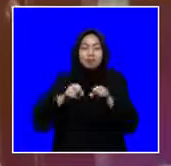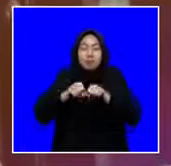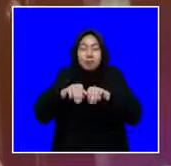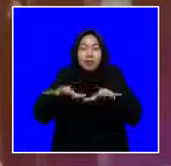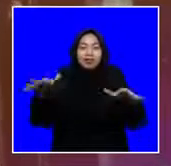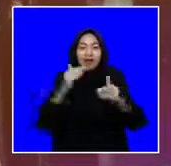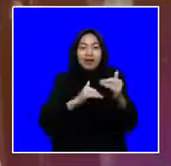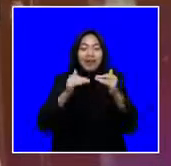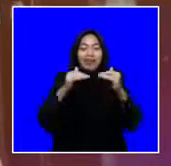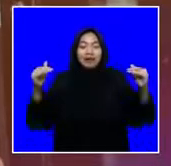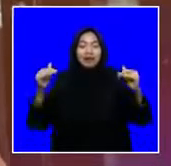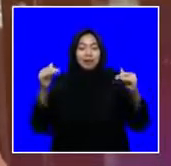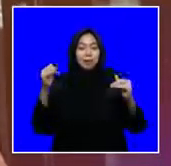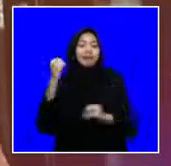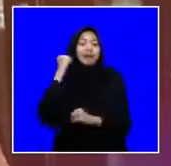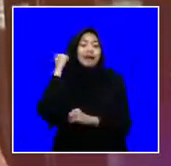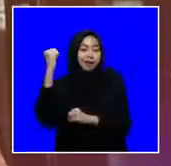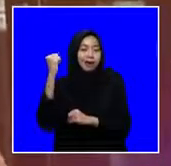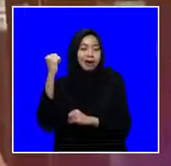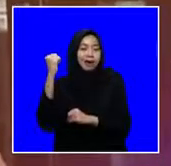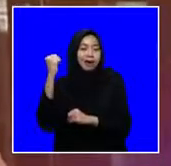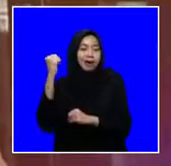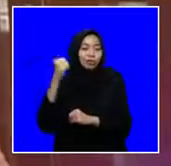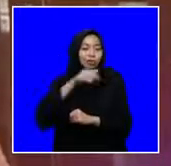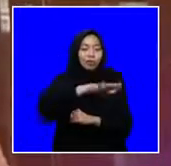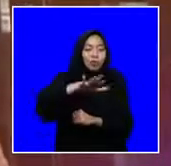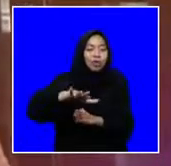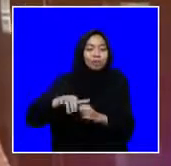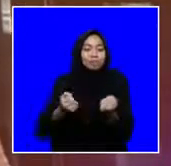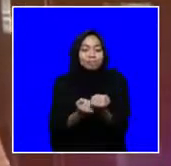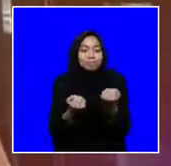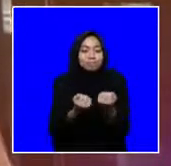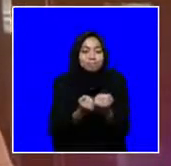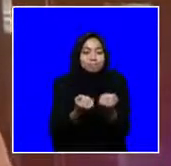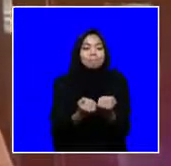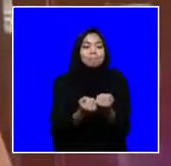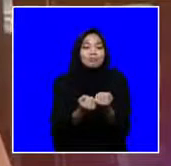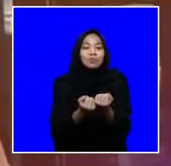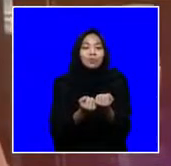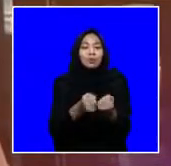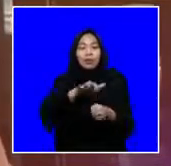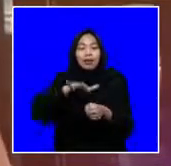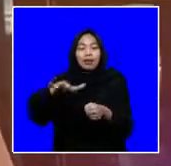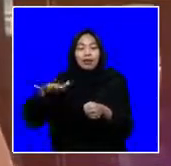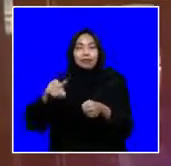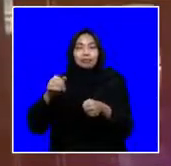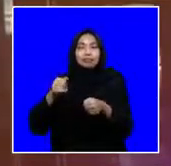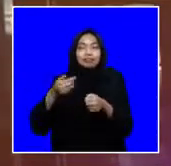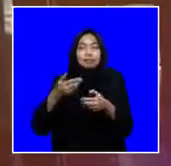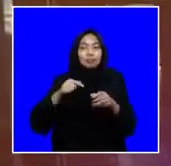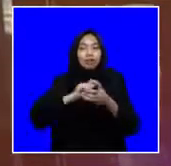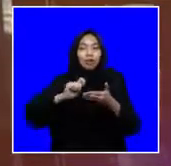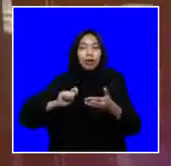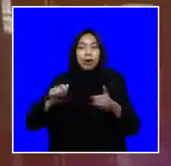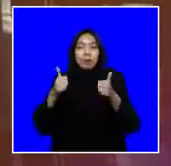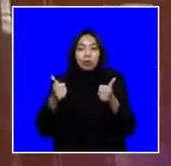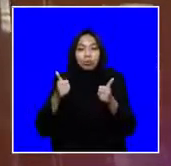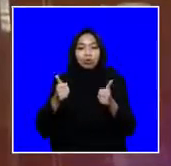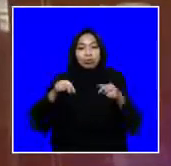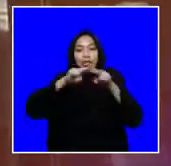yang merdeka, dan berpihak kepada murid, serta bersaing secara internasional. Mari